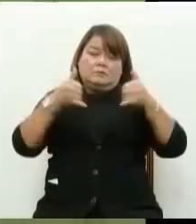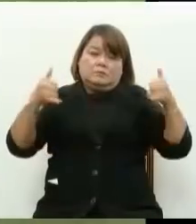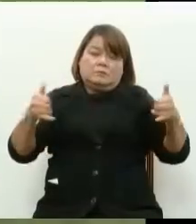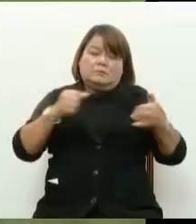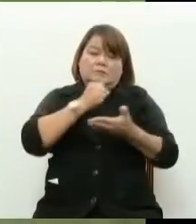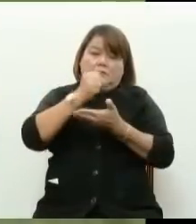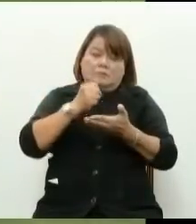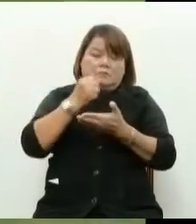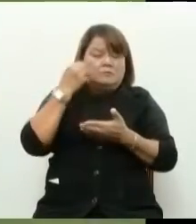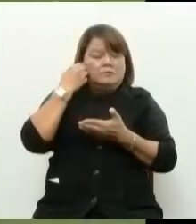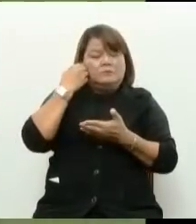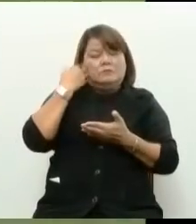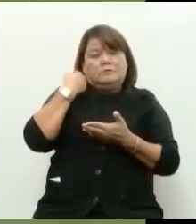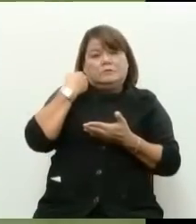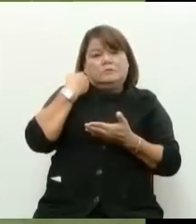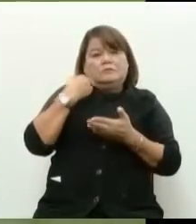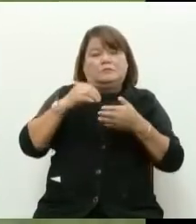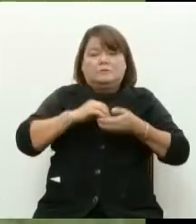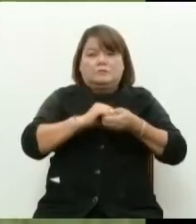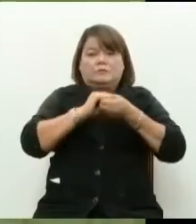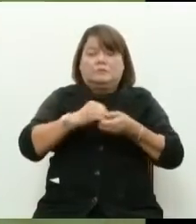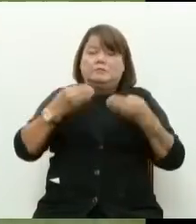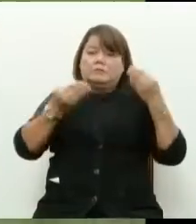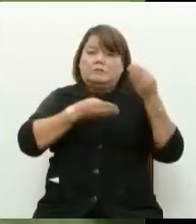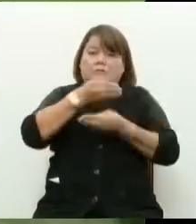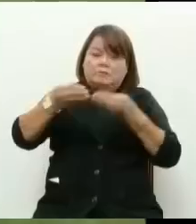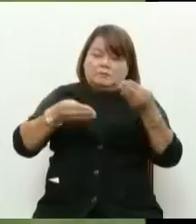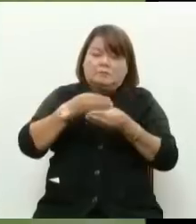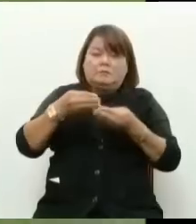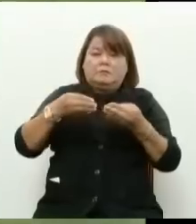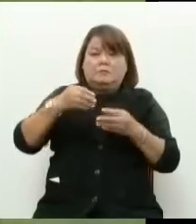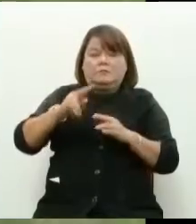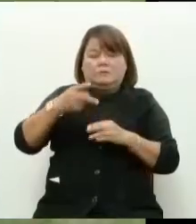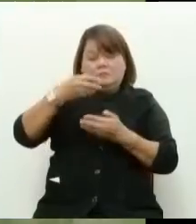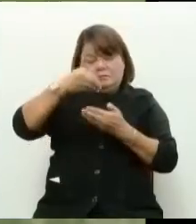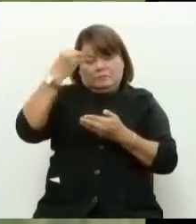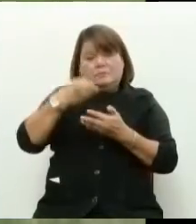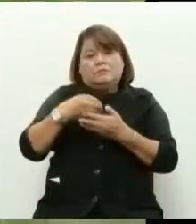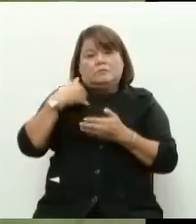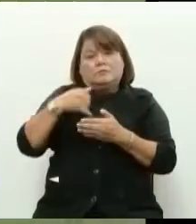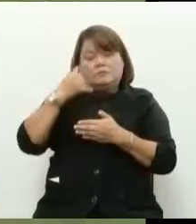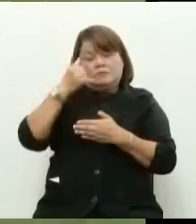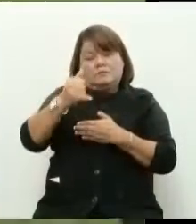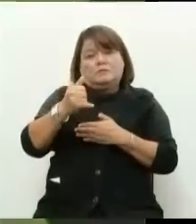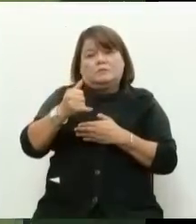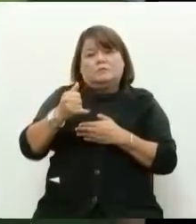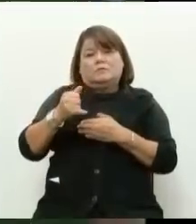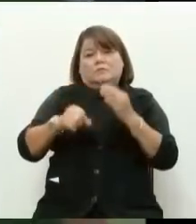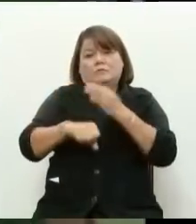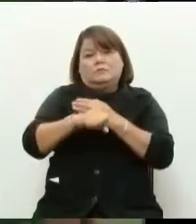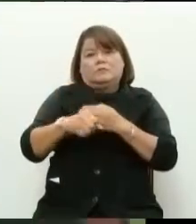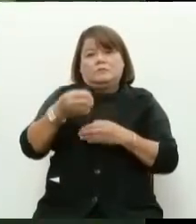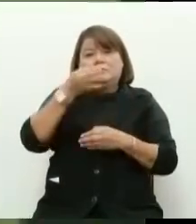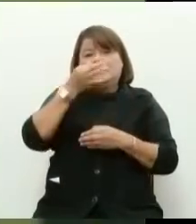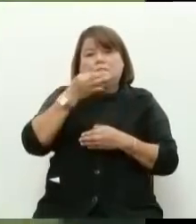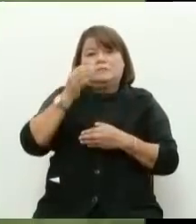คคีและได้แลกเปลี่ยนประสบการณ์เรียนรู้ซึ่งกันและกันเกิดแรงบันดาลใจในการก้าวสู่การเป็นนักกีฬาฟุตบอลมืออาชีพในอนาค